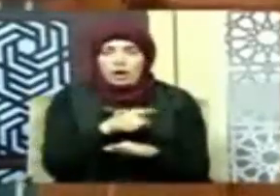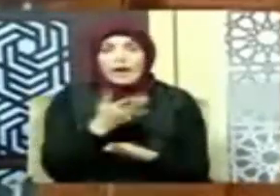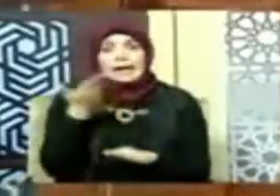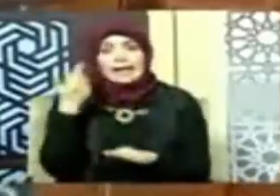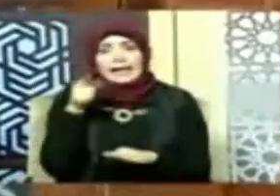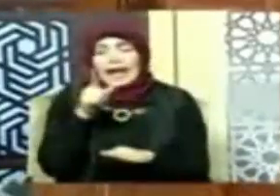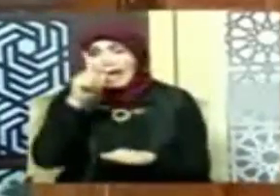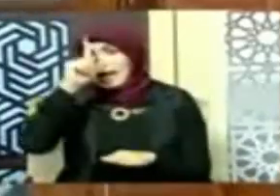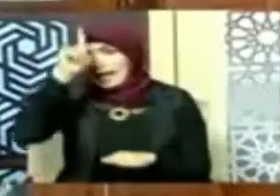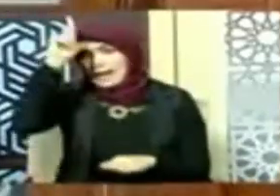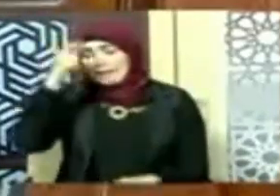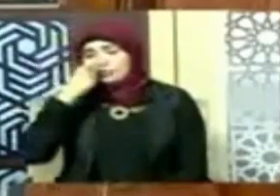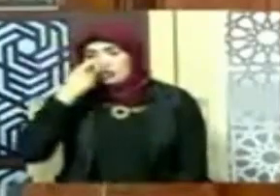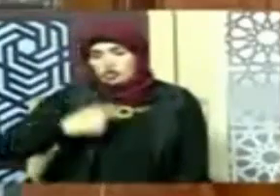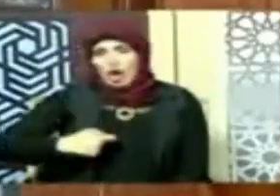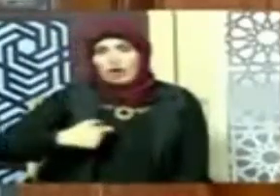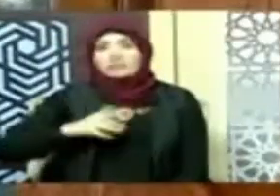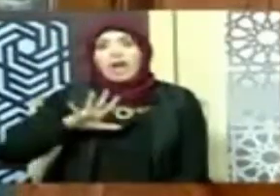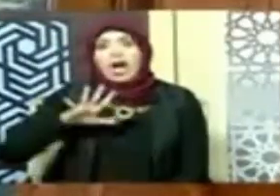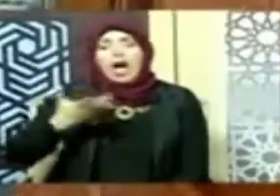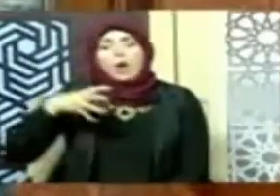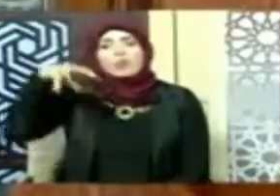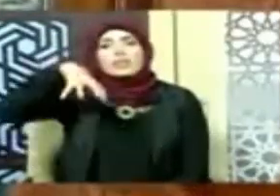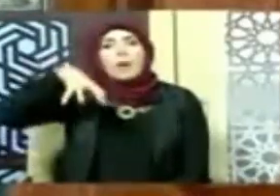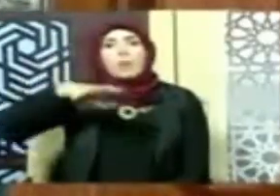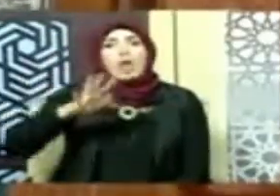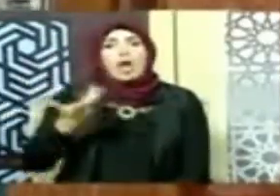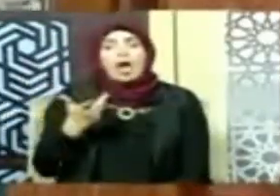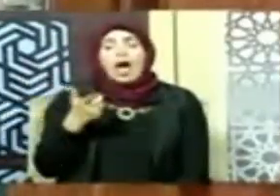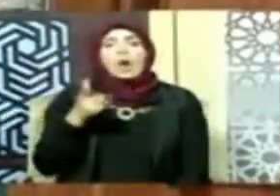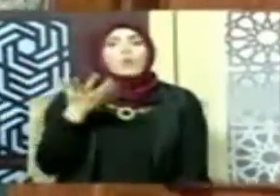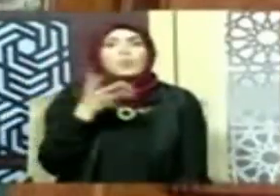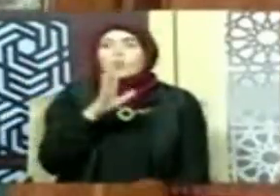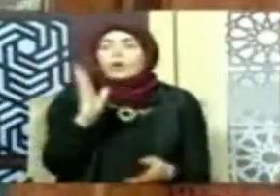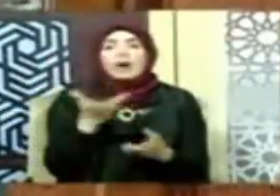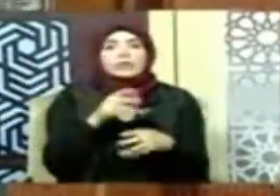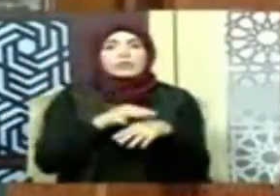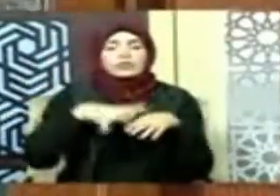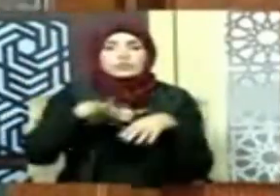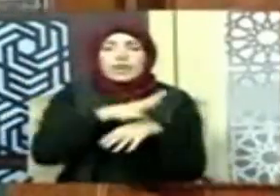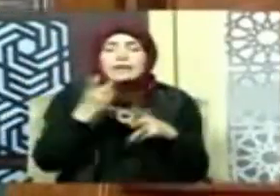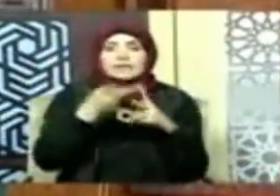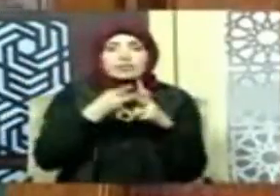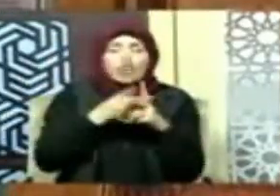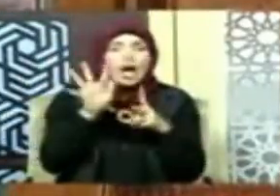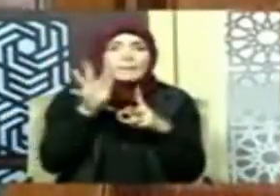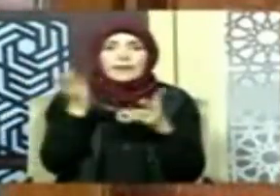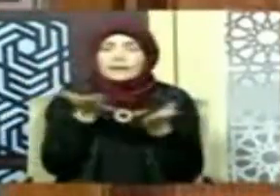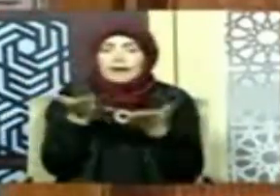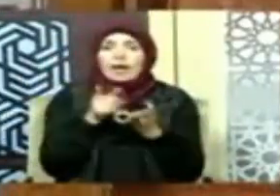أكان كبر فرد أم دولة أم أمة من الأمم.